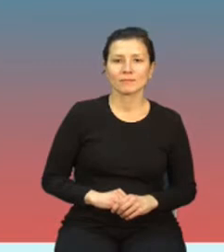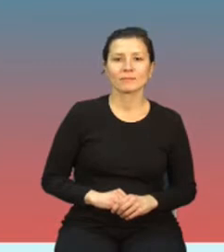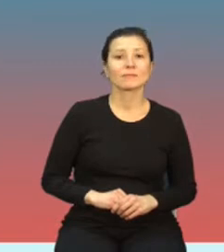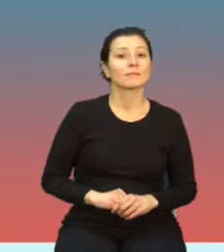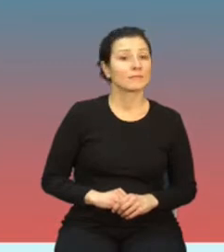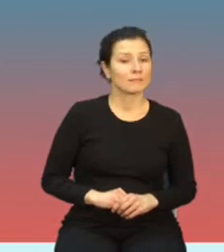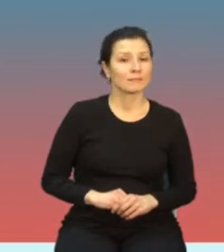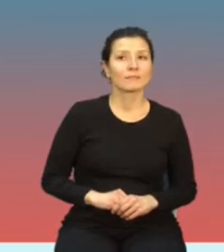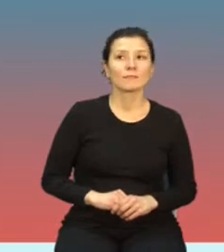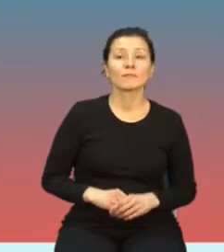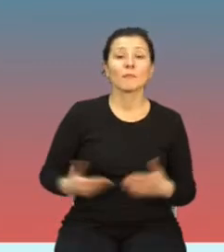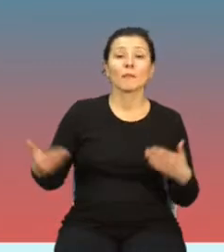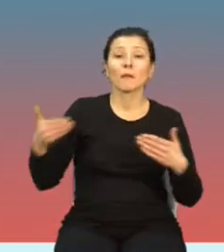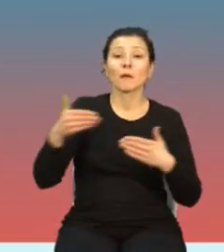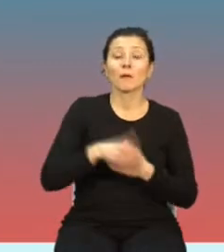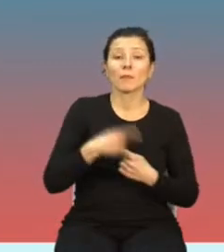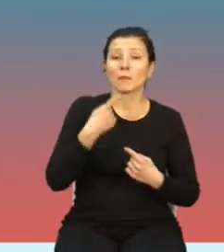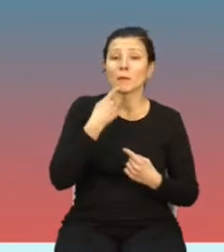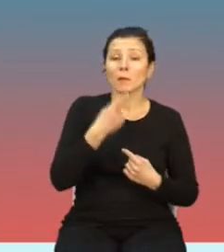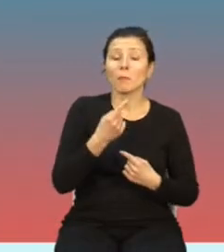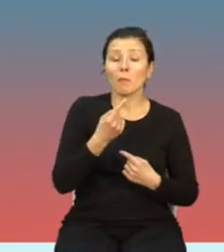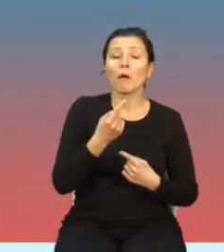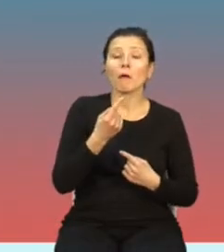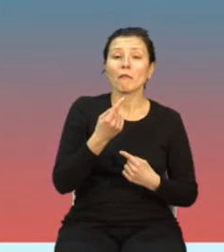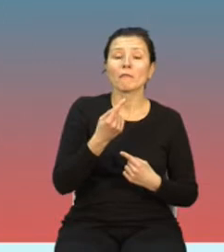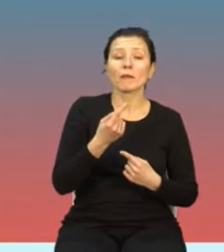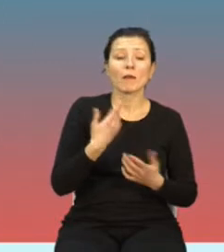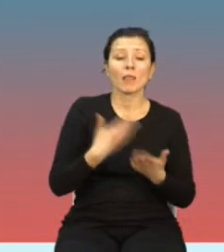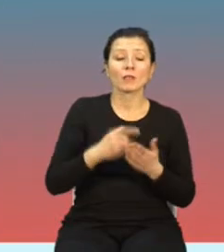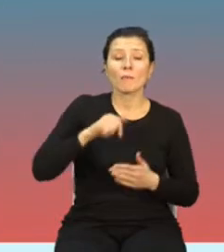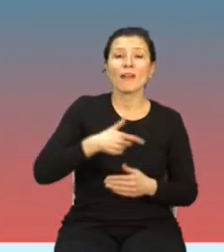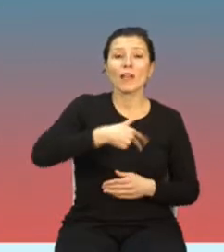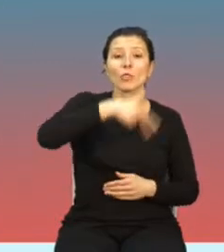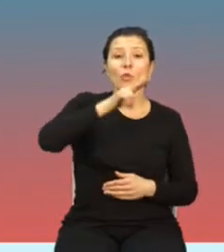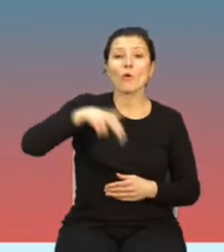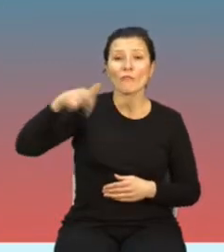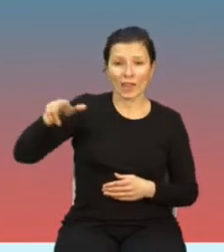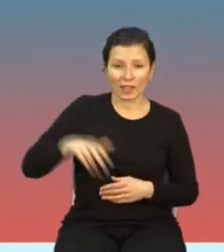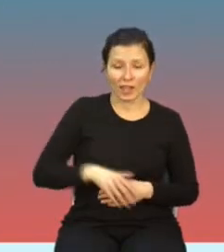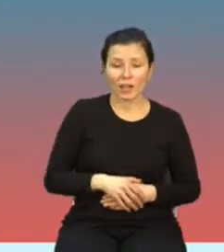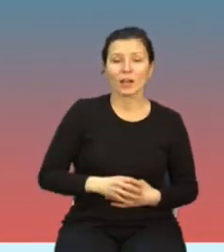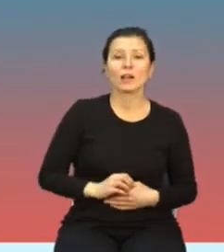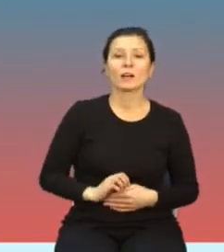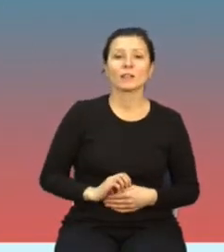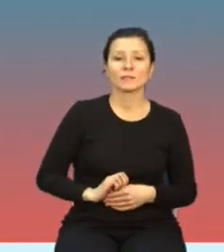Na końcu powiem kilka słów o tym, dlaczego my w Norwegii jeszcze,